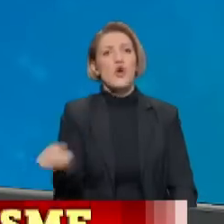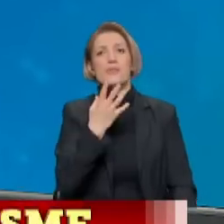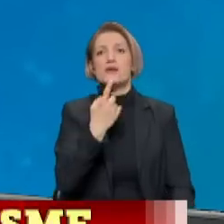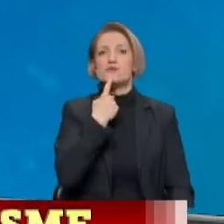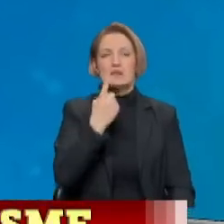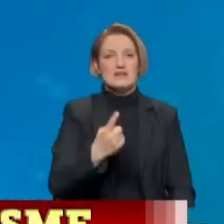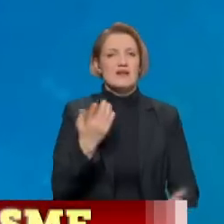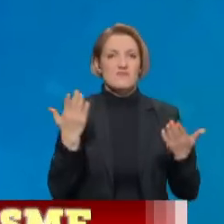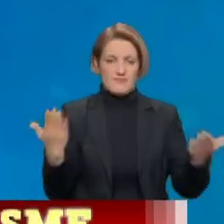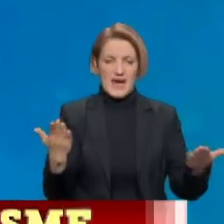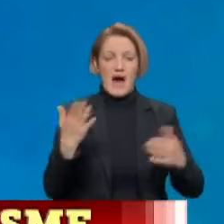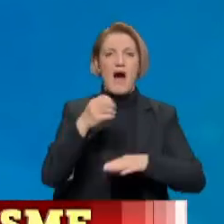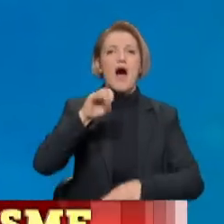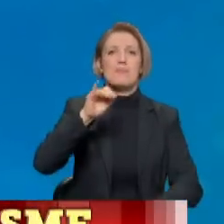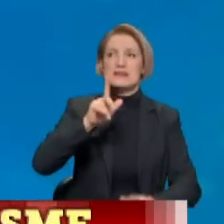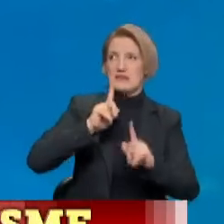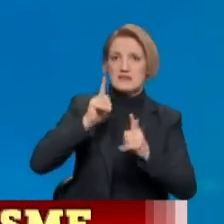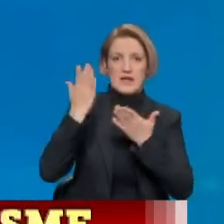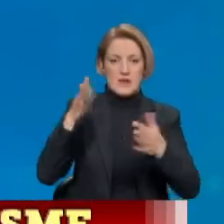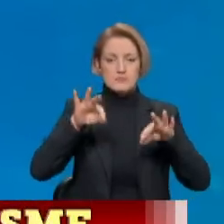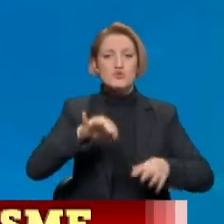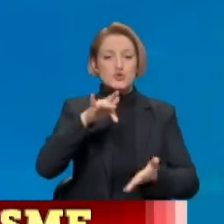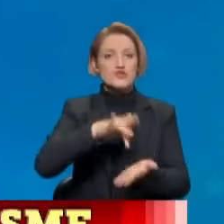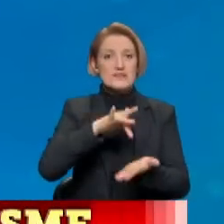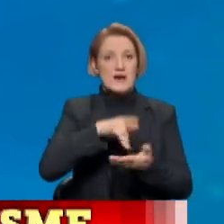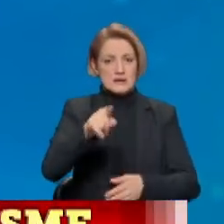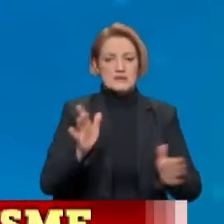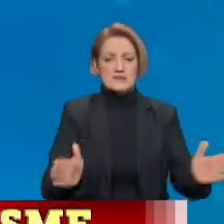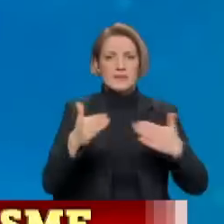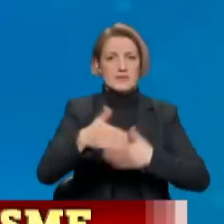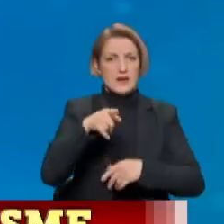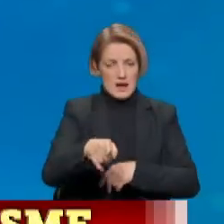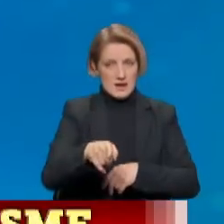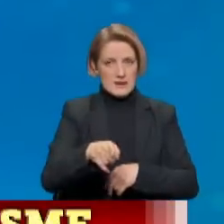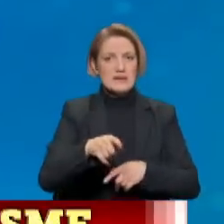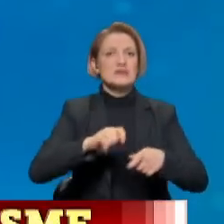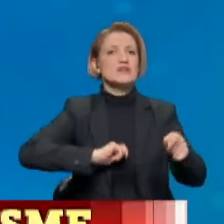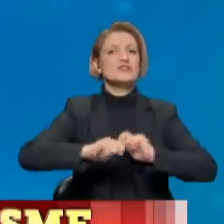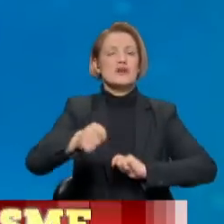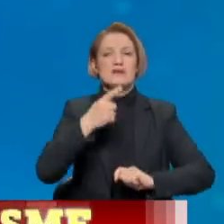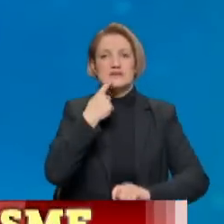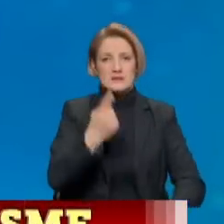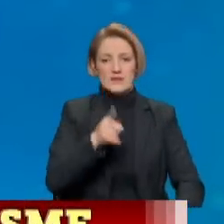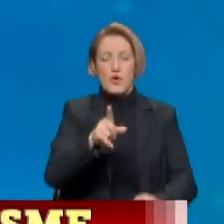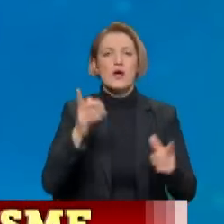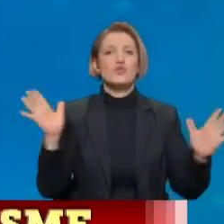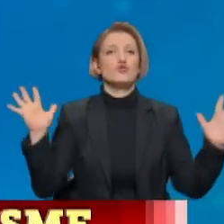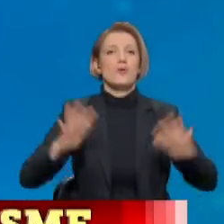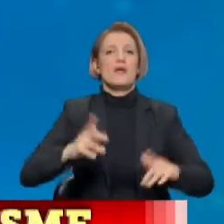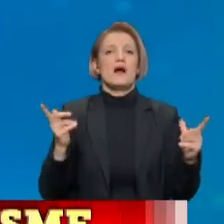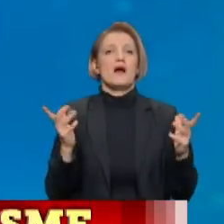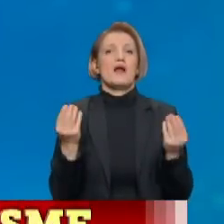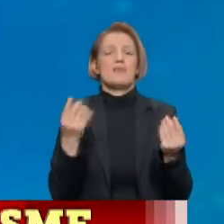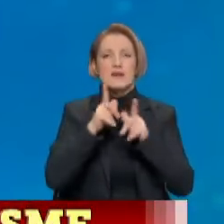dedi. Ve AK Parti'ye seslendi. Bu cezayı sandıkta yırtacaksınız dedi. Orada toplanan kalabalığa